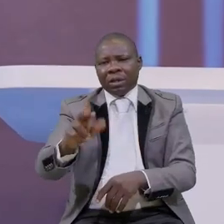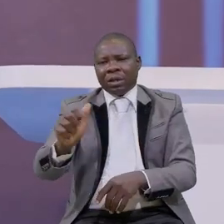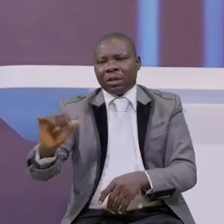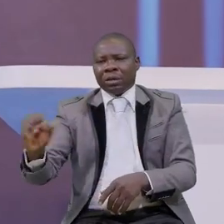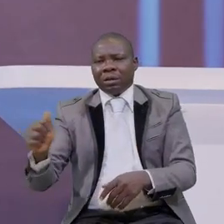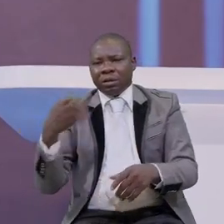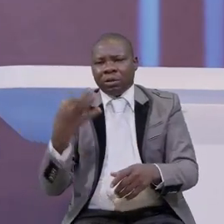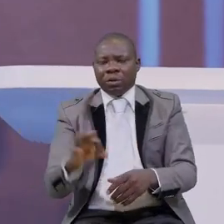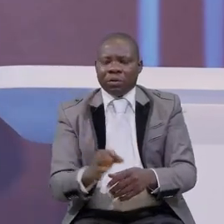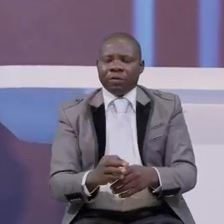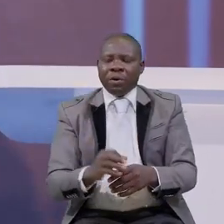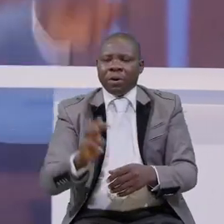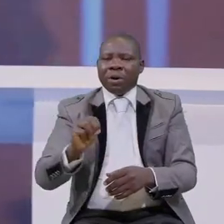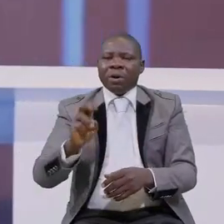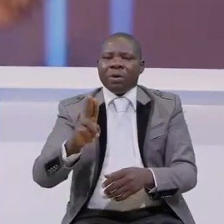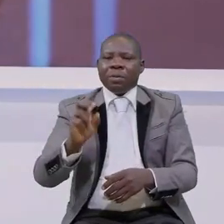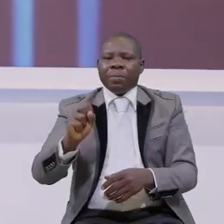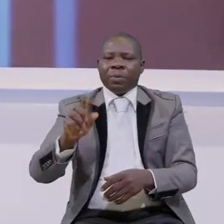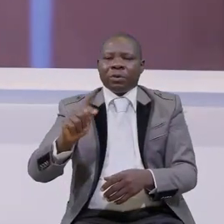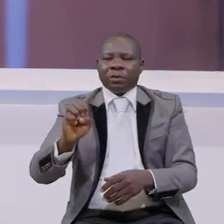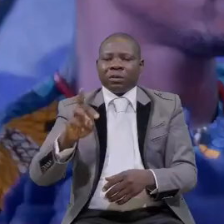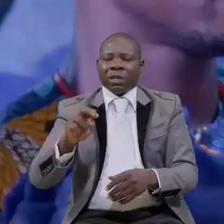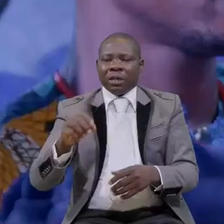vous direz à cette montagne,